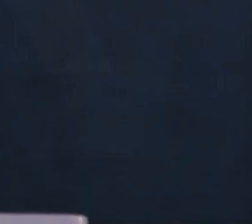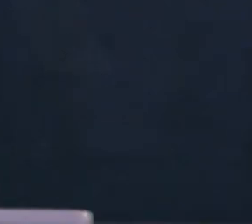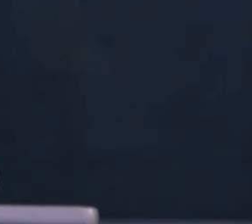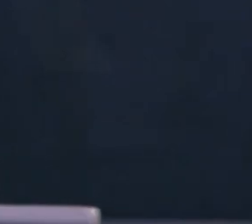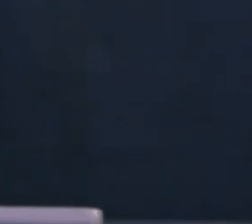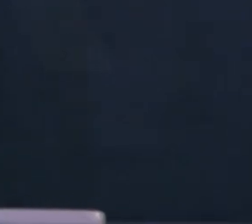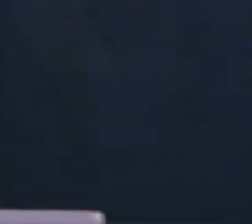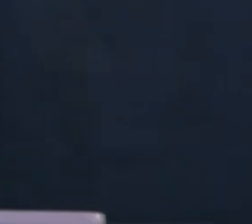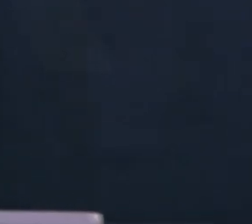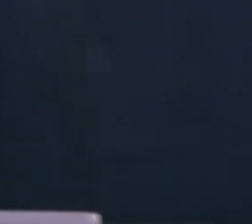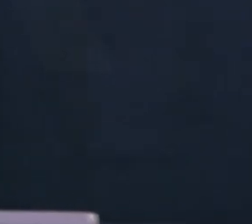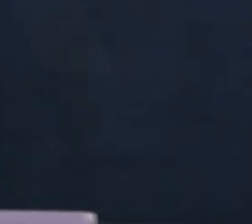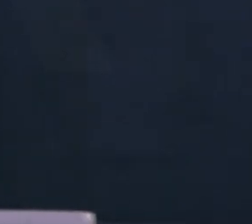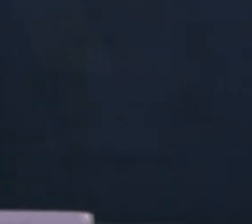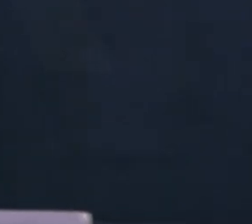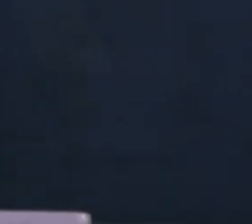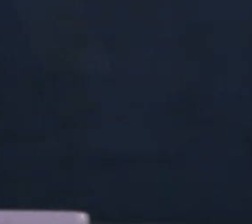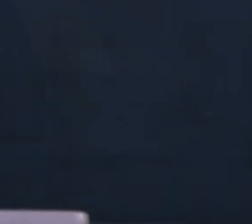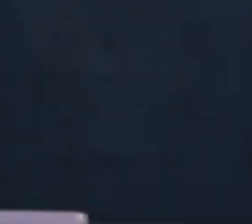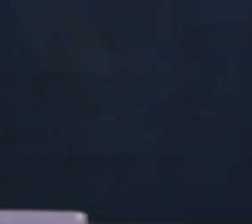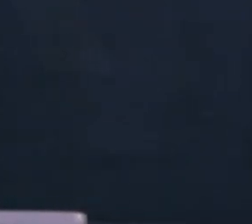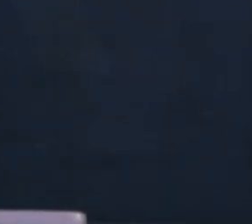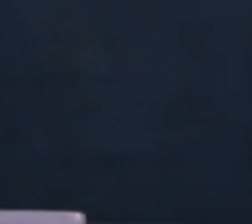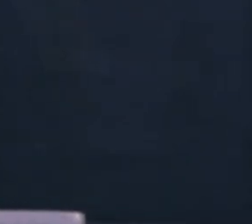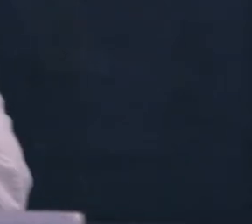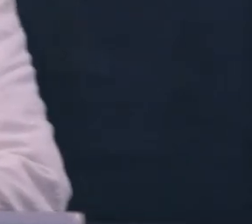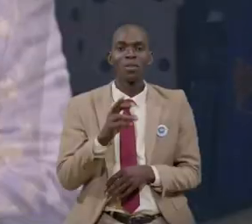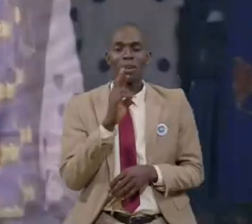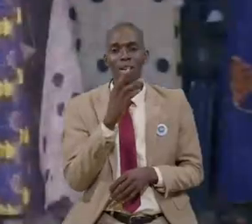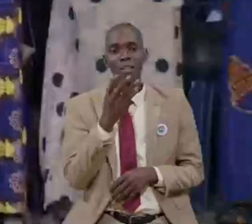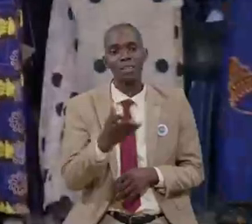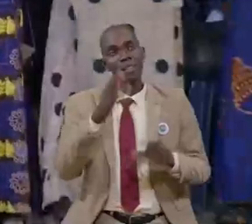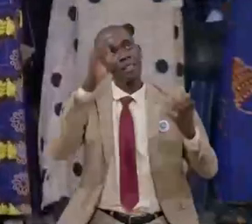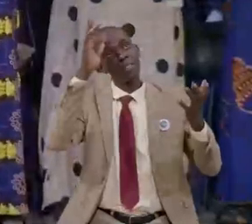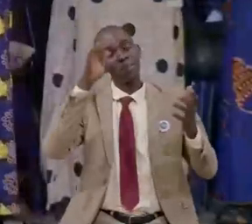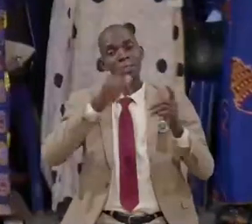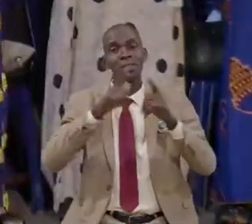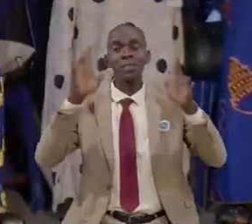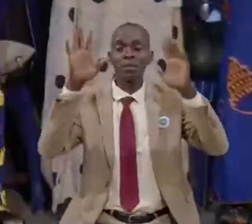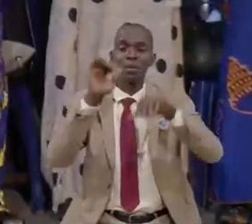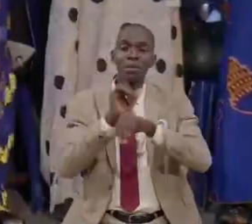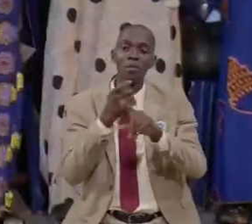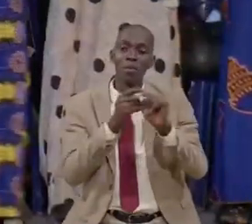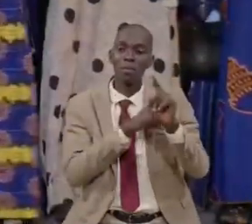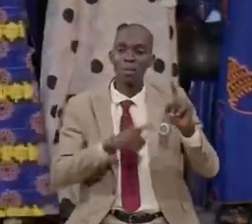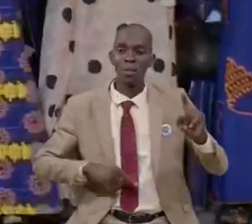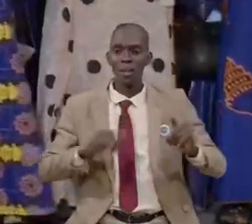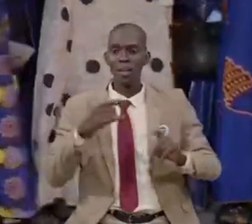Si vous êtes là, vous espérez de grands miracles de la part du Seigneur Jésus. Gloire à Dieu.